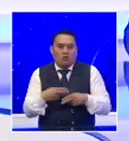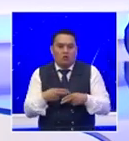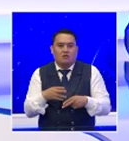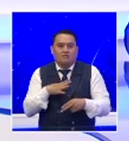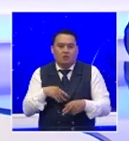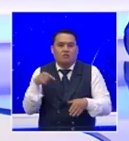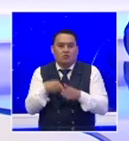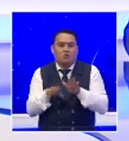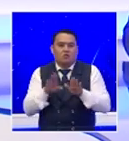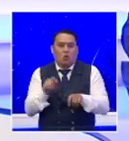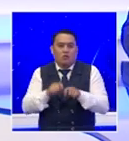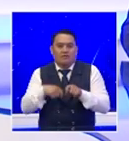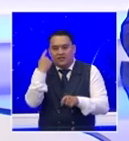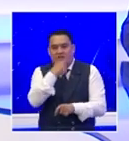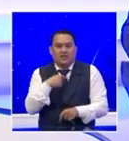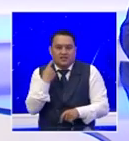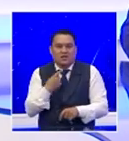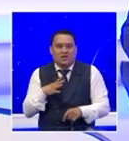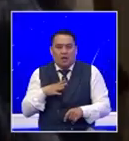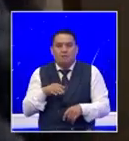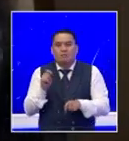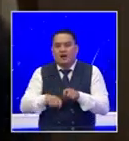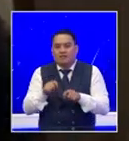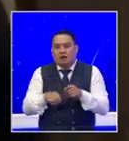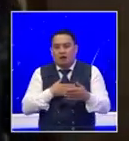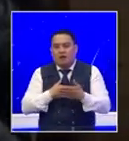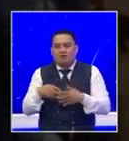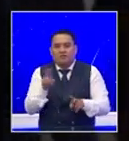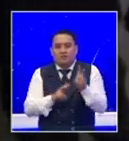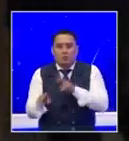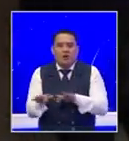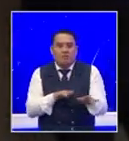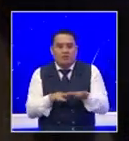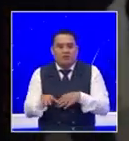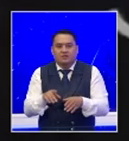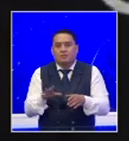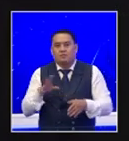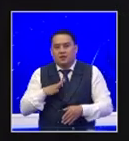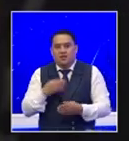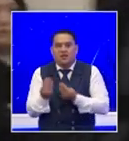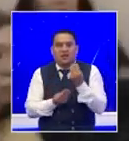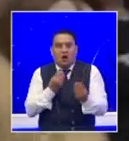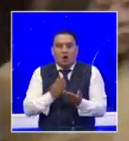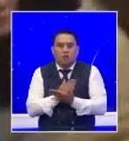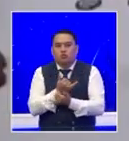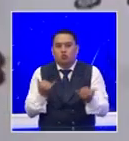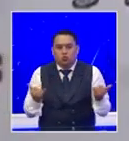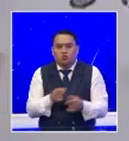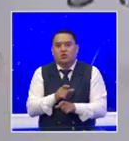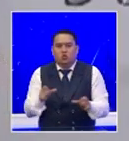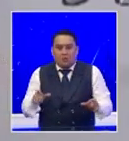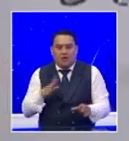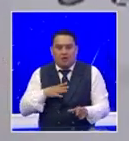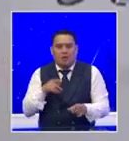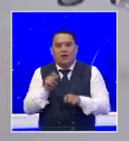допускающая внутрь только проверенные лица. На момент проведения оперативно-розыскных мероприятий в заведении находились игроки и обслуживающий персонал.